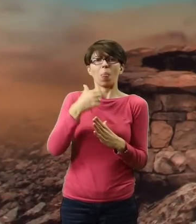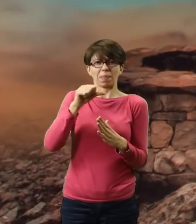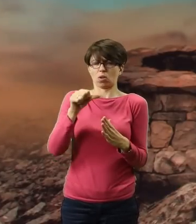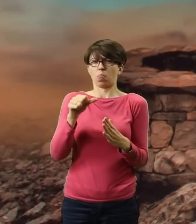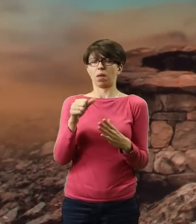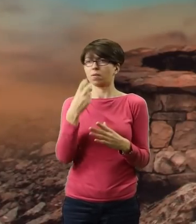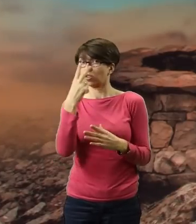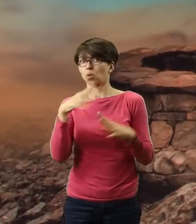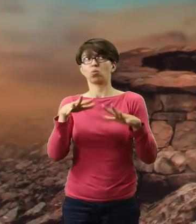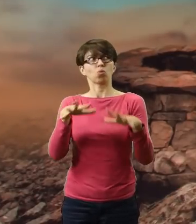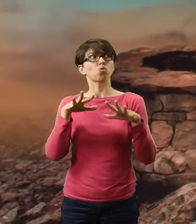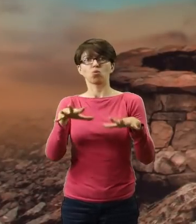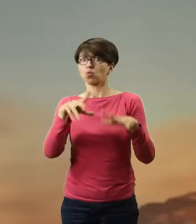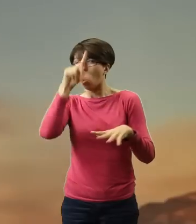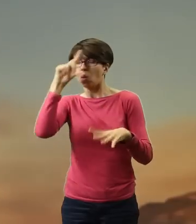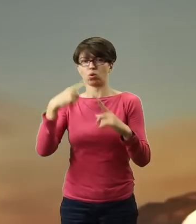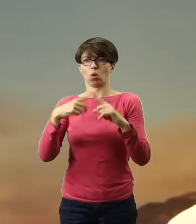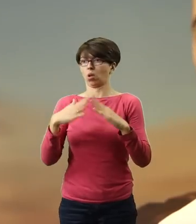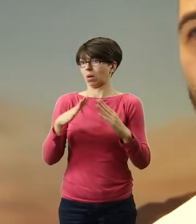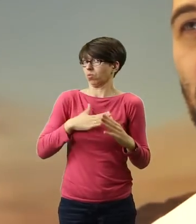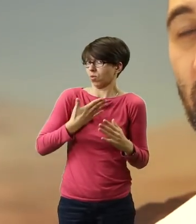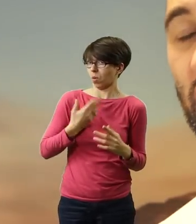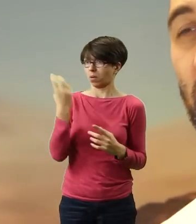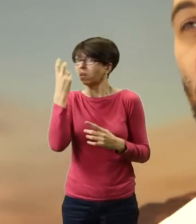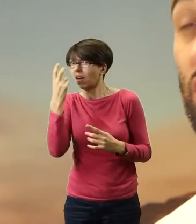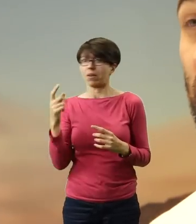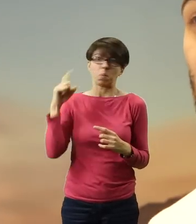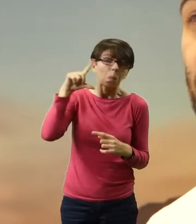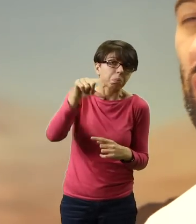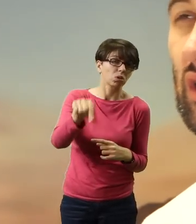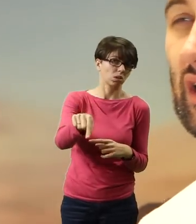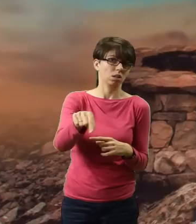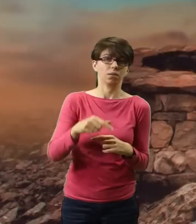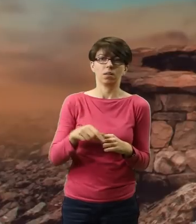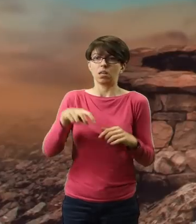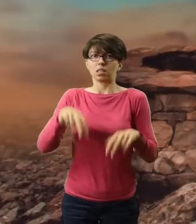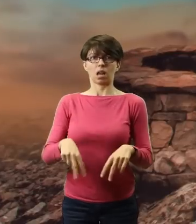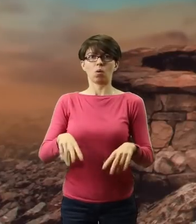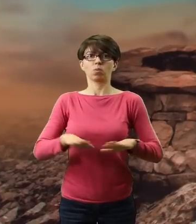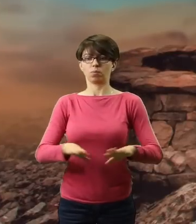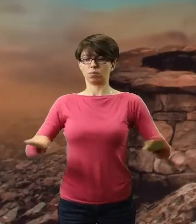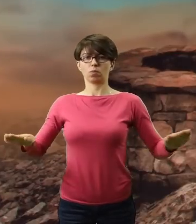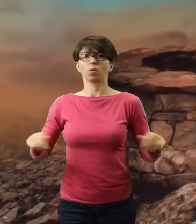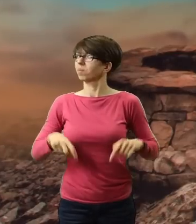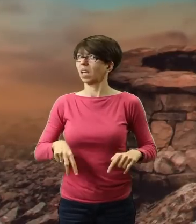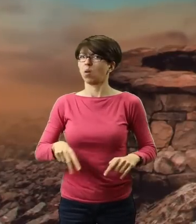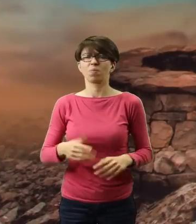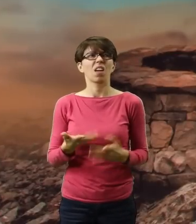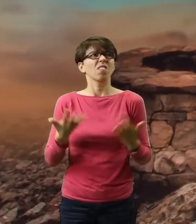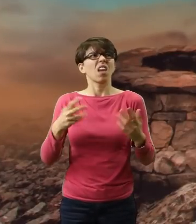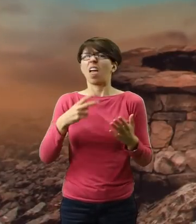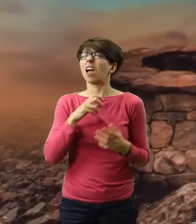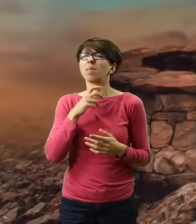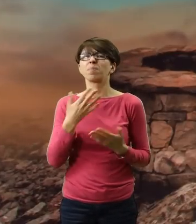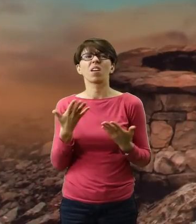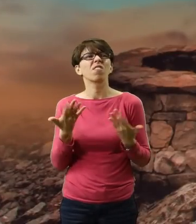że że widział że jest środek tygodnia i że jest dużo ludzi i to go zaciekawiło i stał w ławce a od wielu